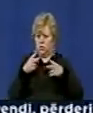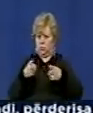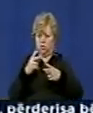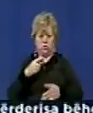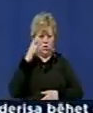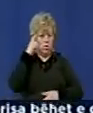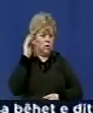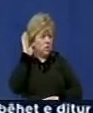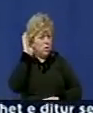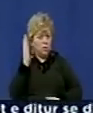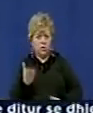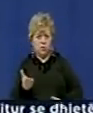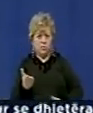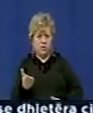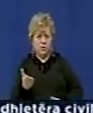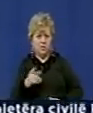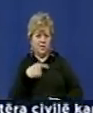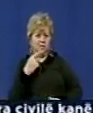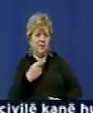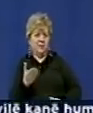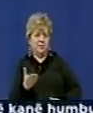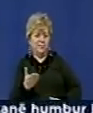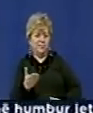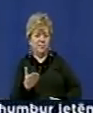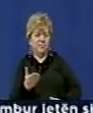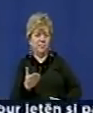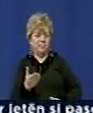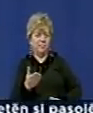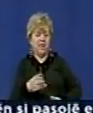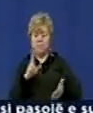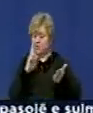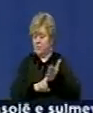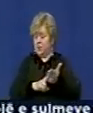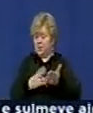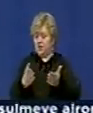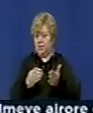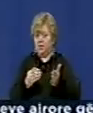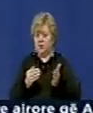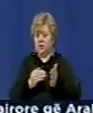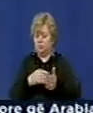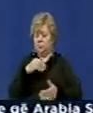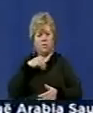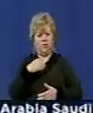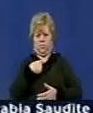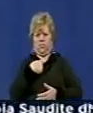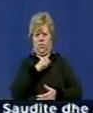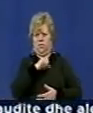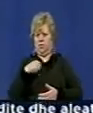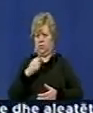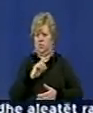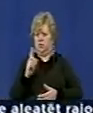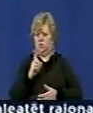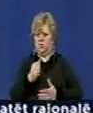kryeministër. Në 5 instanca ju po krijon një entitet paralel mbrana drejtësisë. Nuk e kam personale kur gjë.